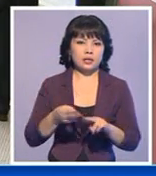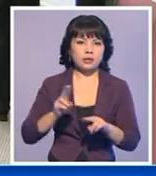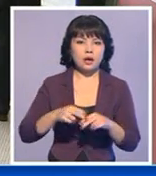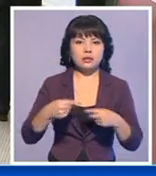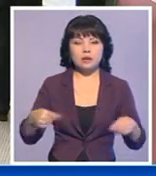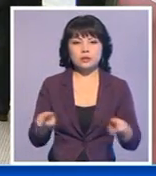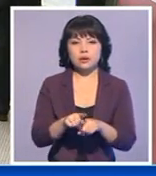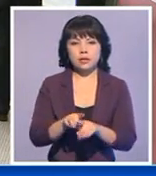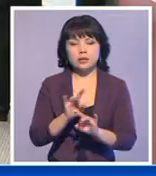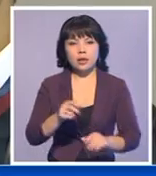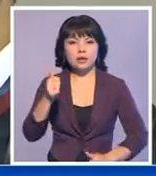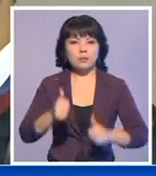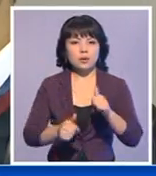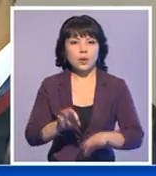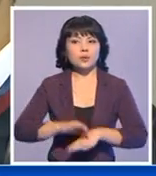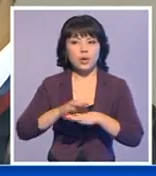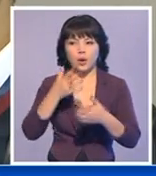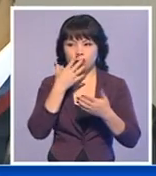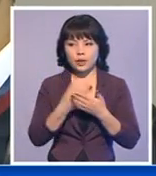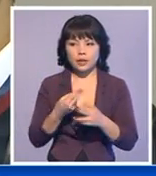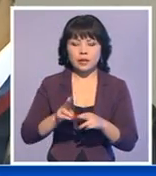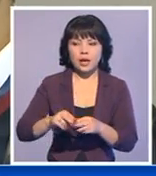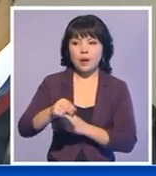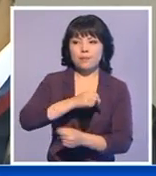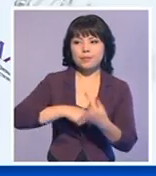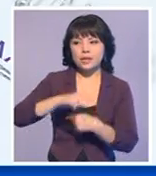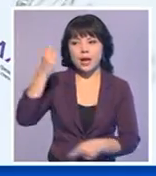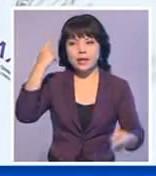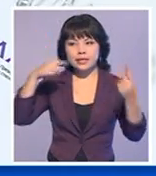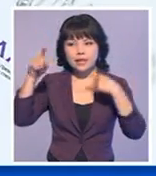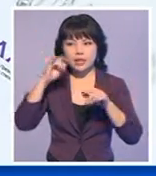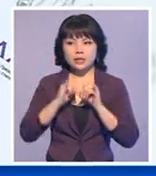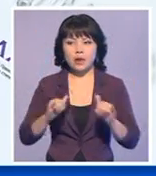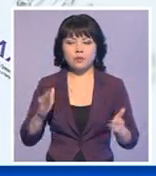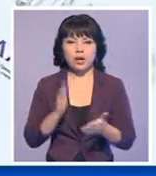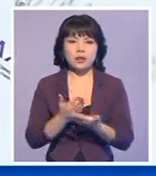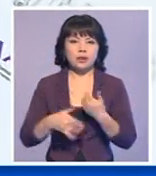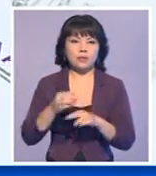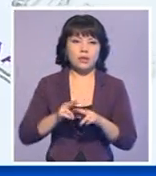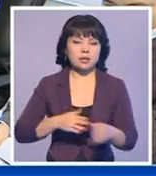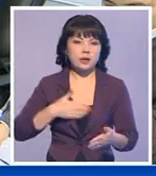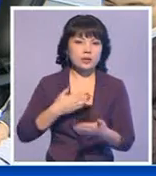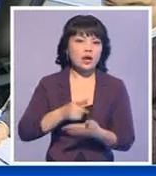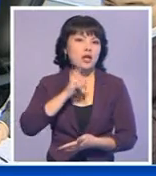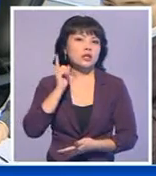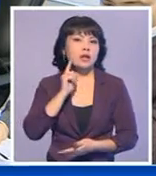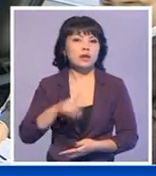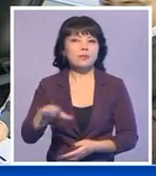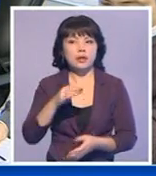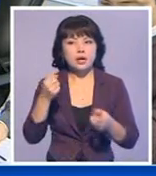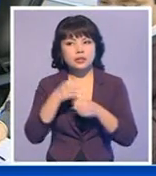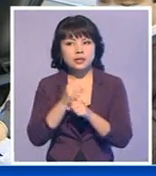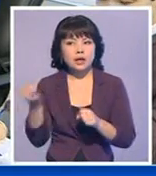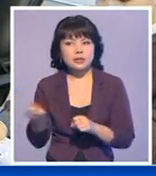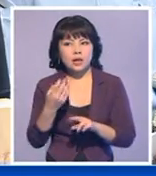секілді әдісін байқаудан өткізу, өзіндік жобалар мен бизнес идеяларды дамыту. Ол үшін бүгін мамандар белсенді жастарға зерттеу жасаудың